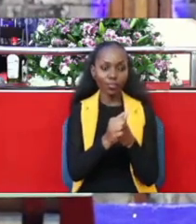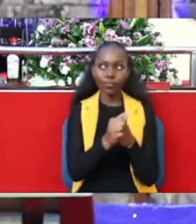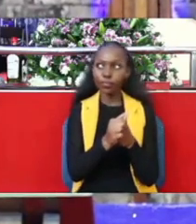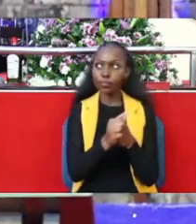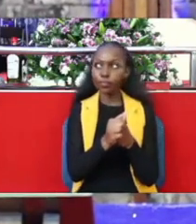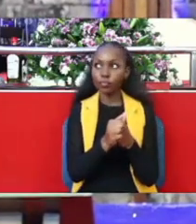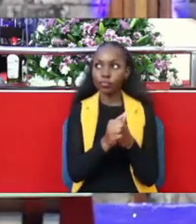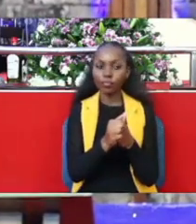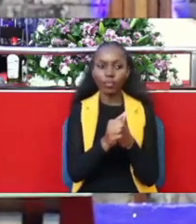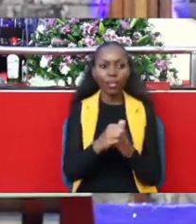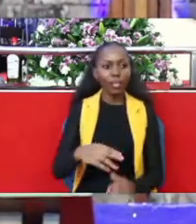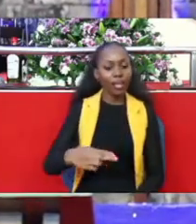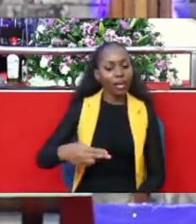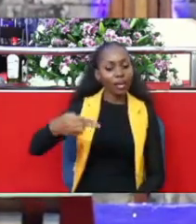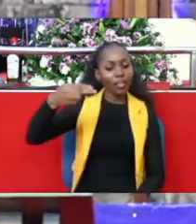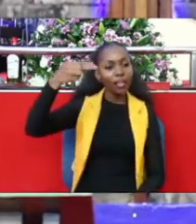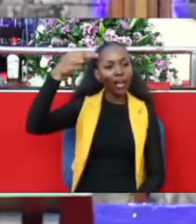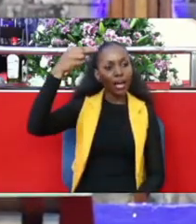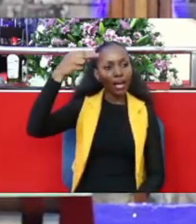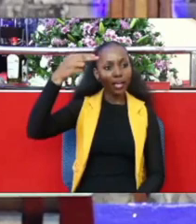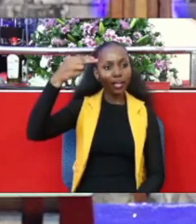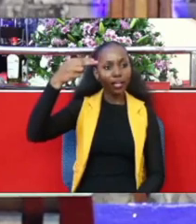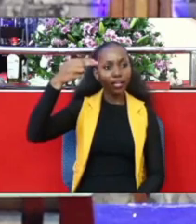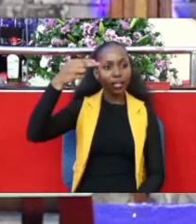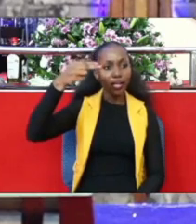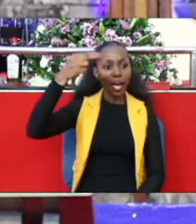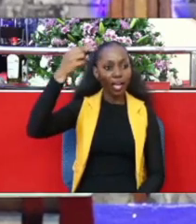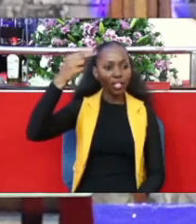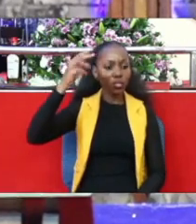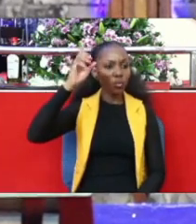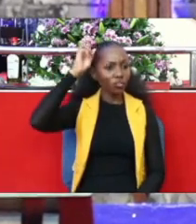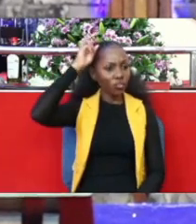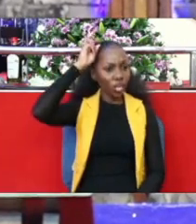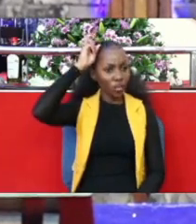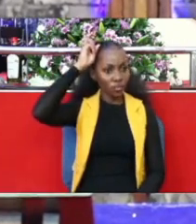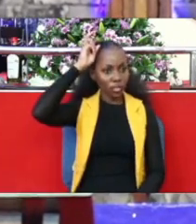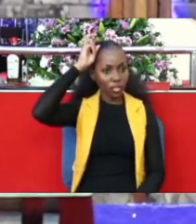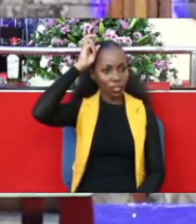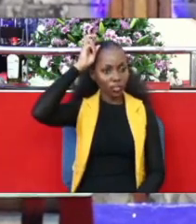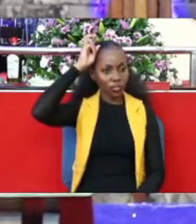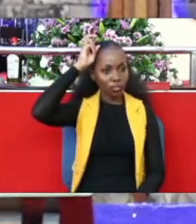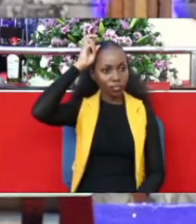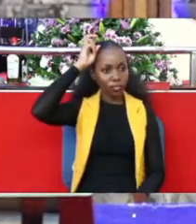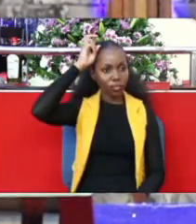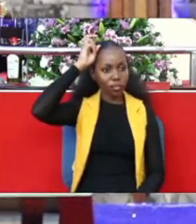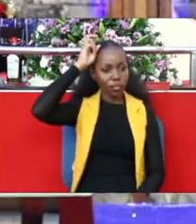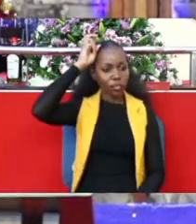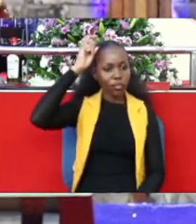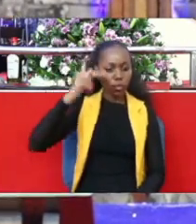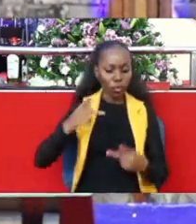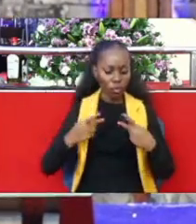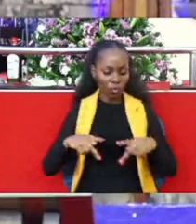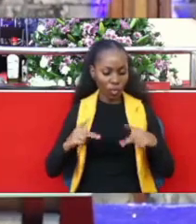are the highest level of wickedness. Ziko katika pale juu katika mambo ya dhambi. Then for them to be able to govern a